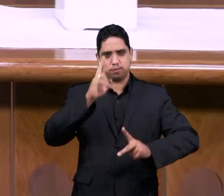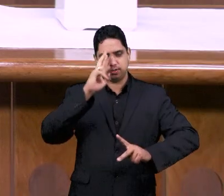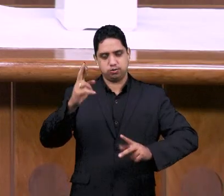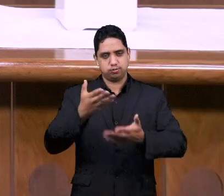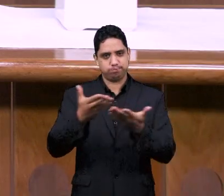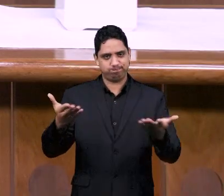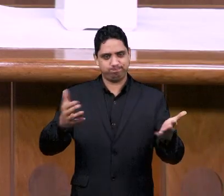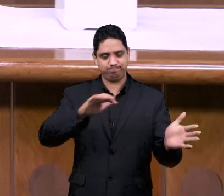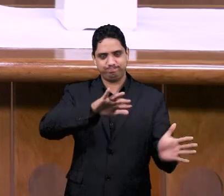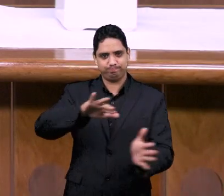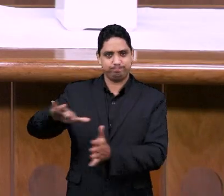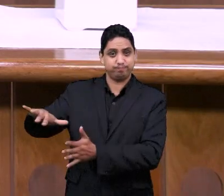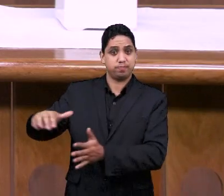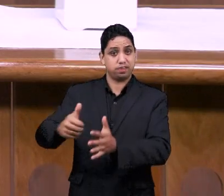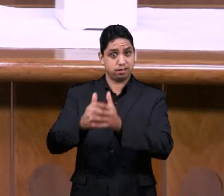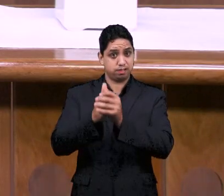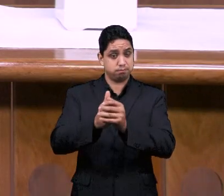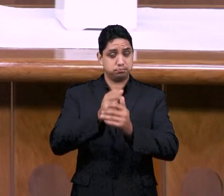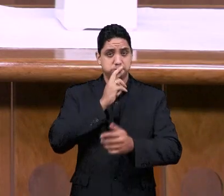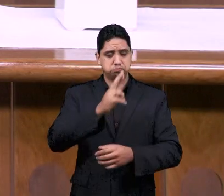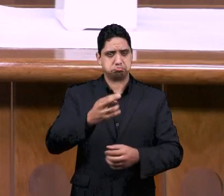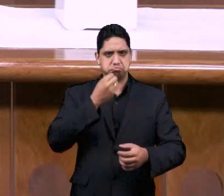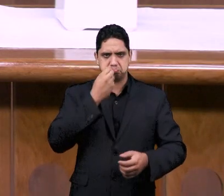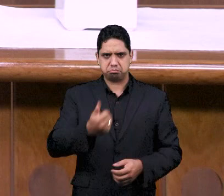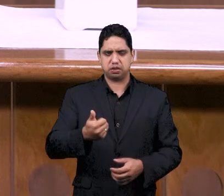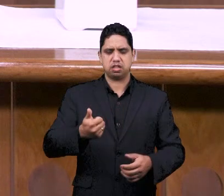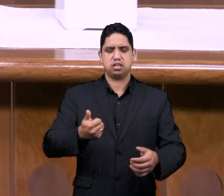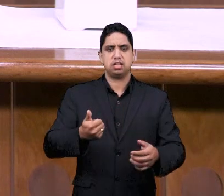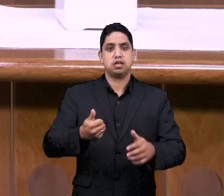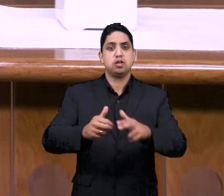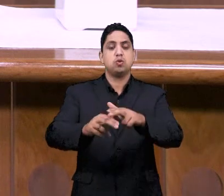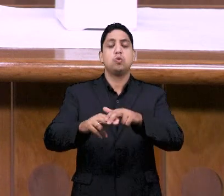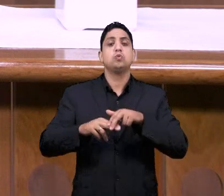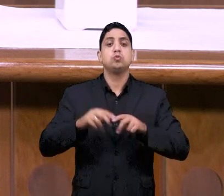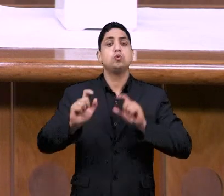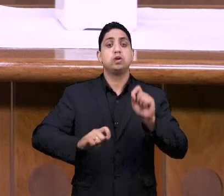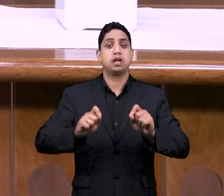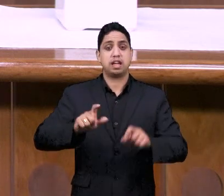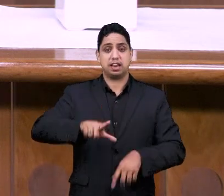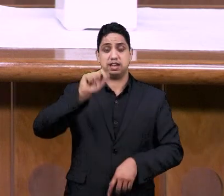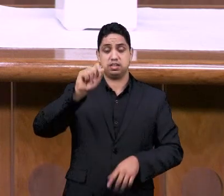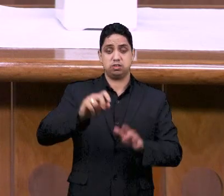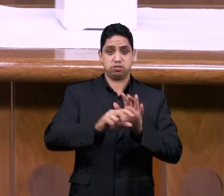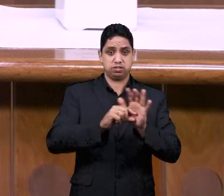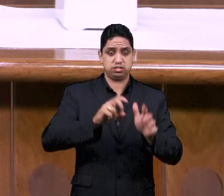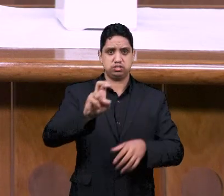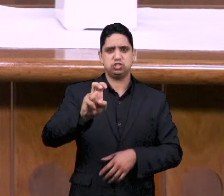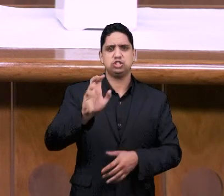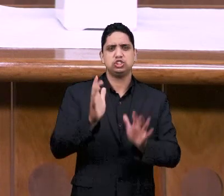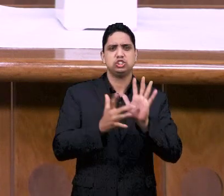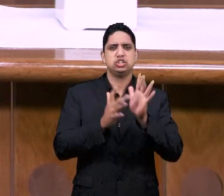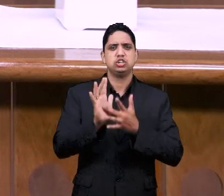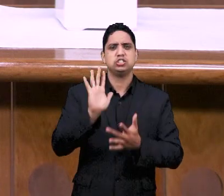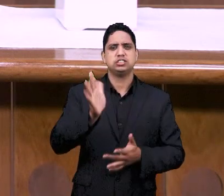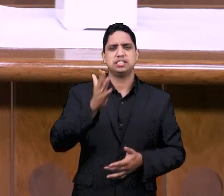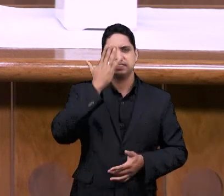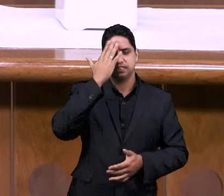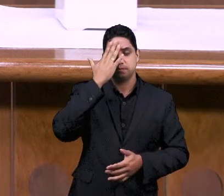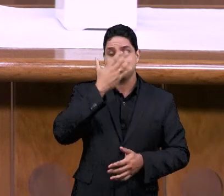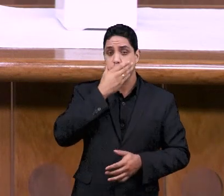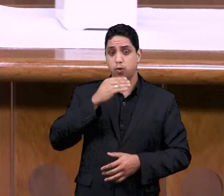Seigneur. Amen, mes frères, très bien répondu par nos frères. L'élection dans le verset 5, Jésus le savait